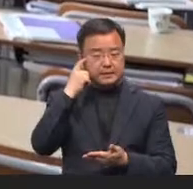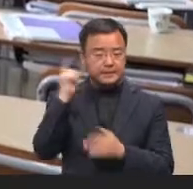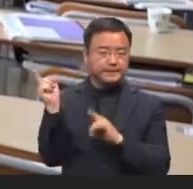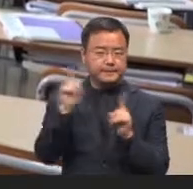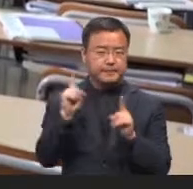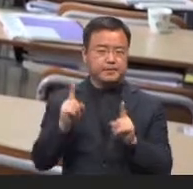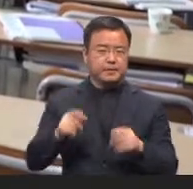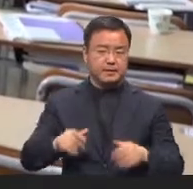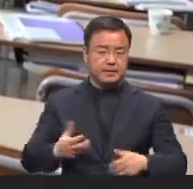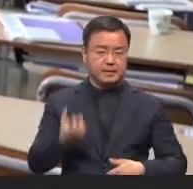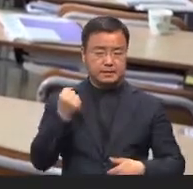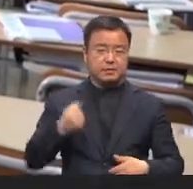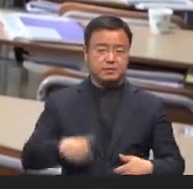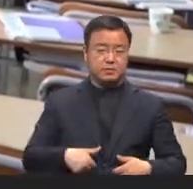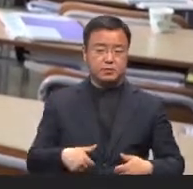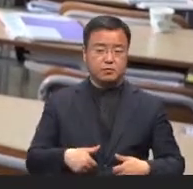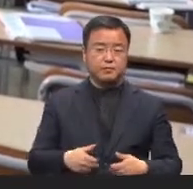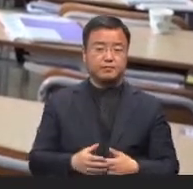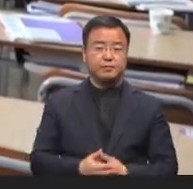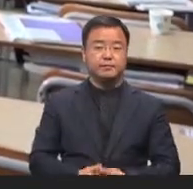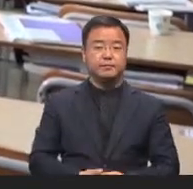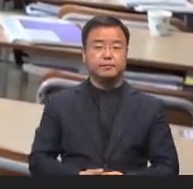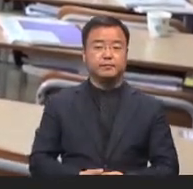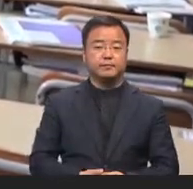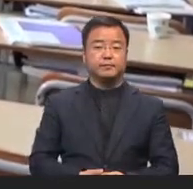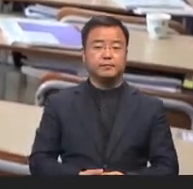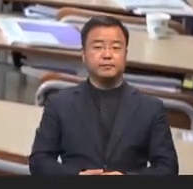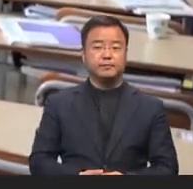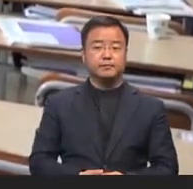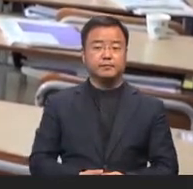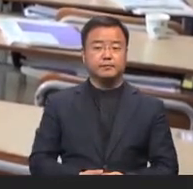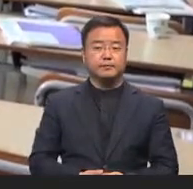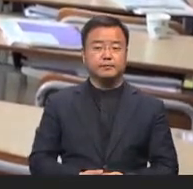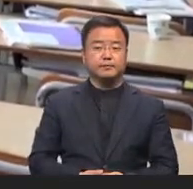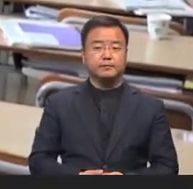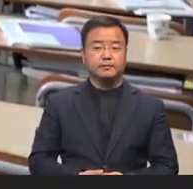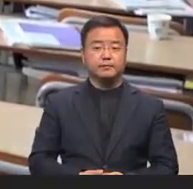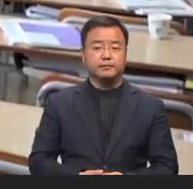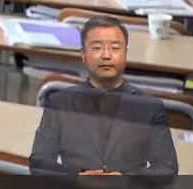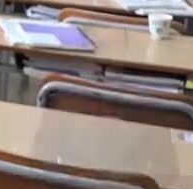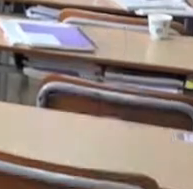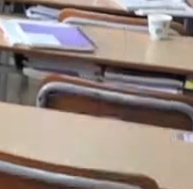가지고 바라봐야 할 때입니다. EBS 스쿨 리포터 류효균입니다.